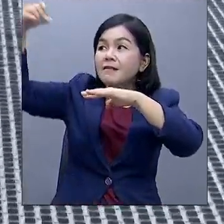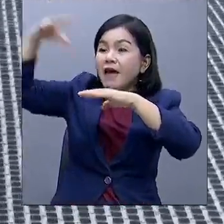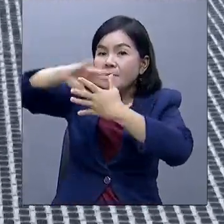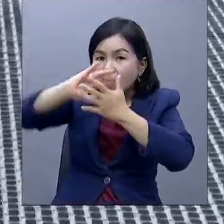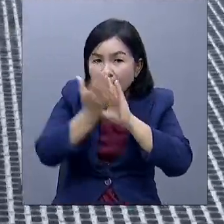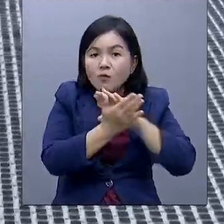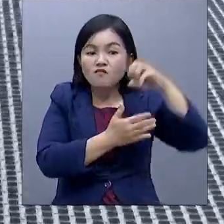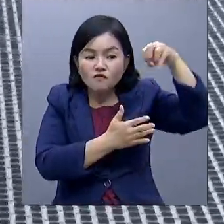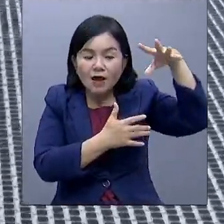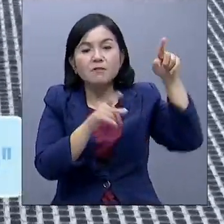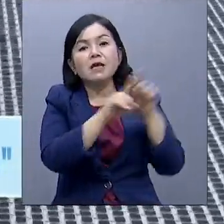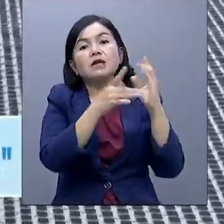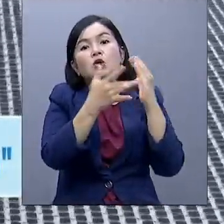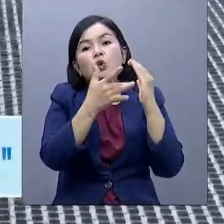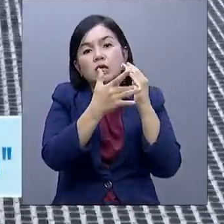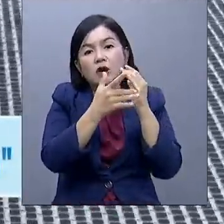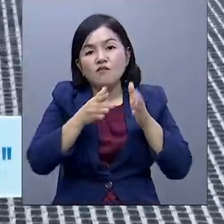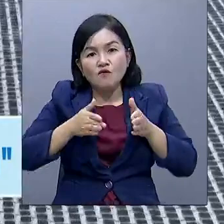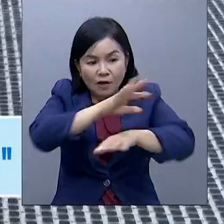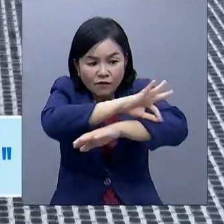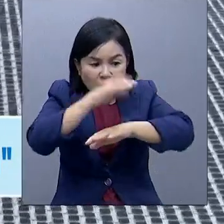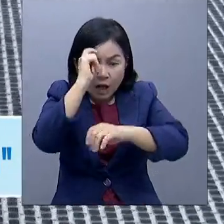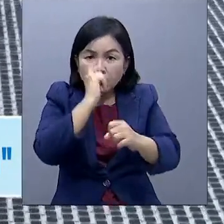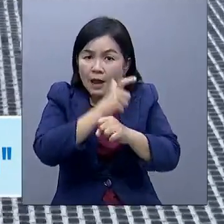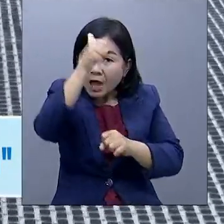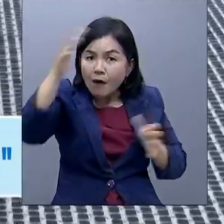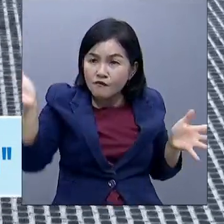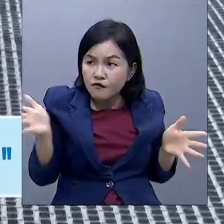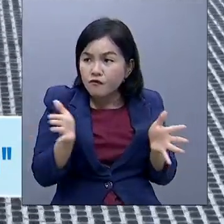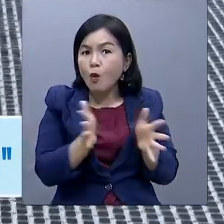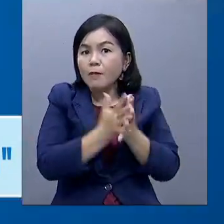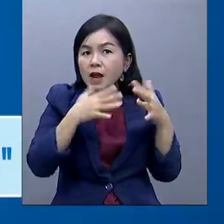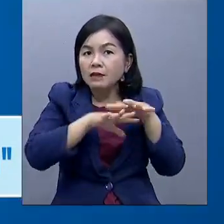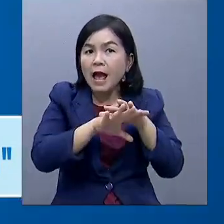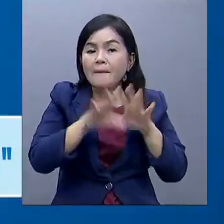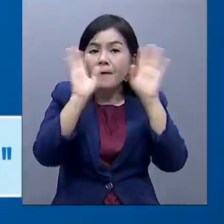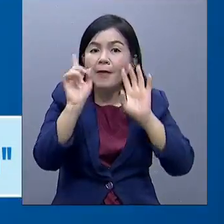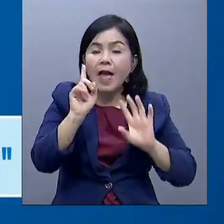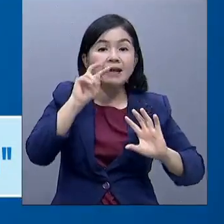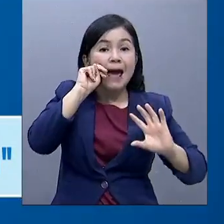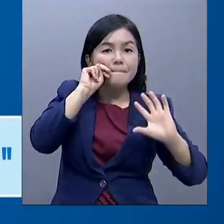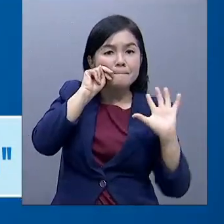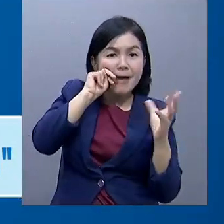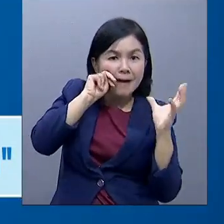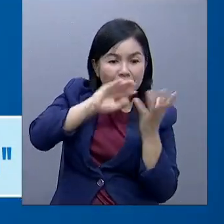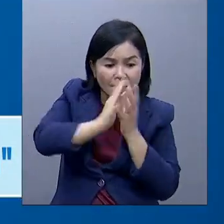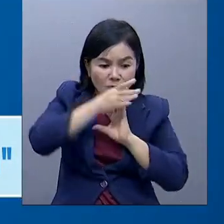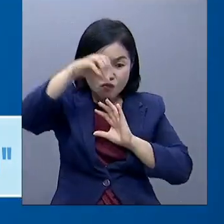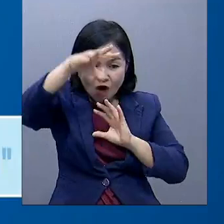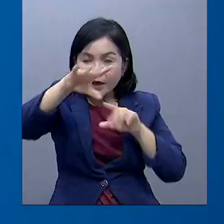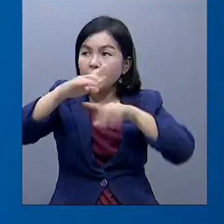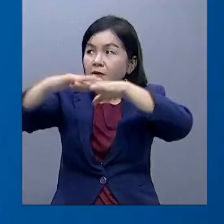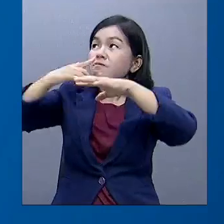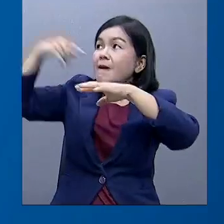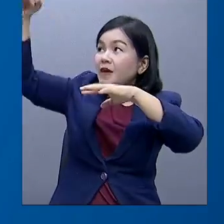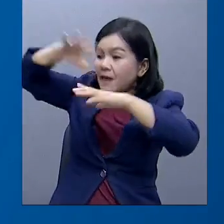วนเนี่ยทีมวิศวกรรมเราก็บอกว่ามันสามารถที่จะนำมาไฮบริดกันได ้มาทำงานร่วมกันได้เลย มันทำงานร่วมกันได้เลยระหว่างพลังง